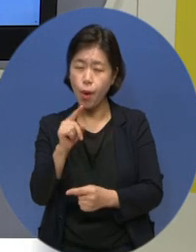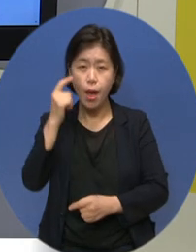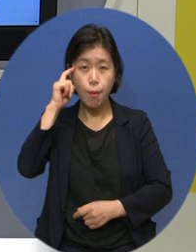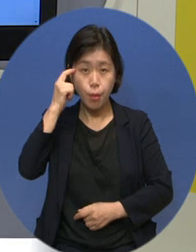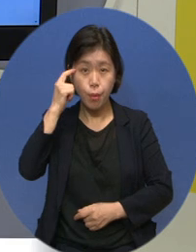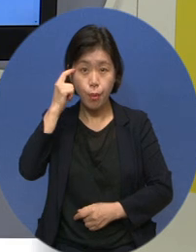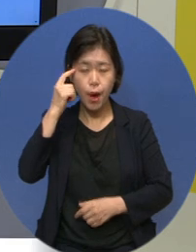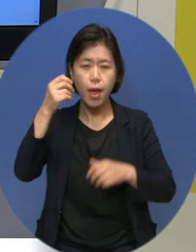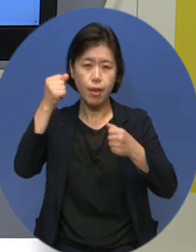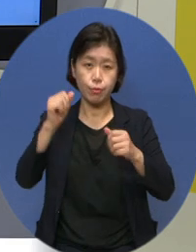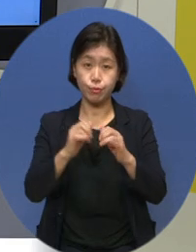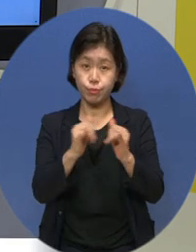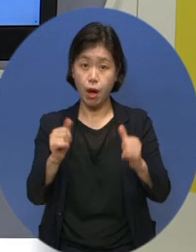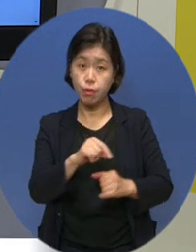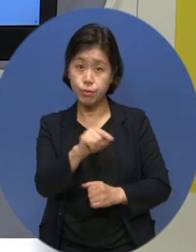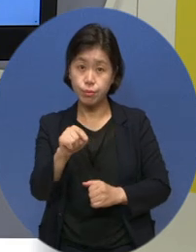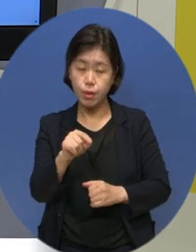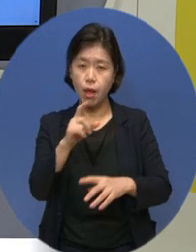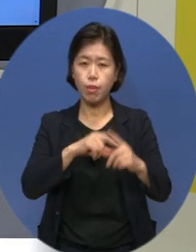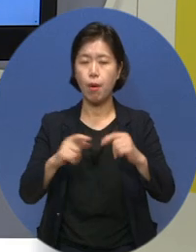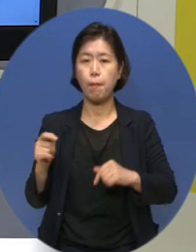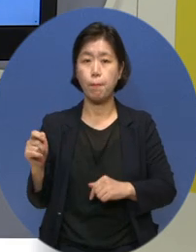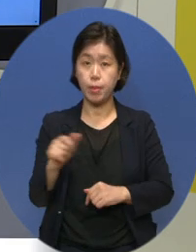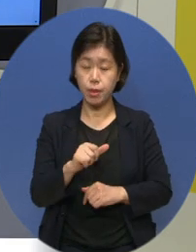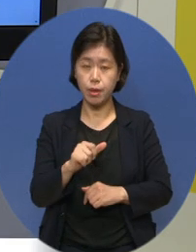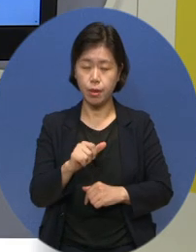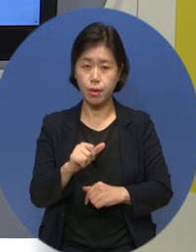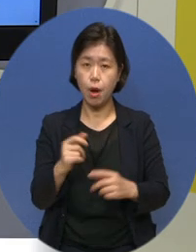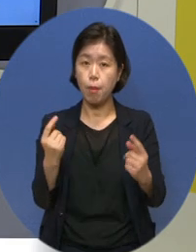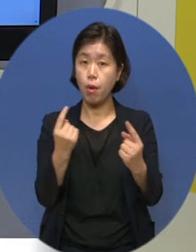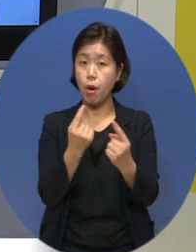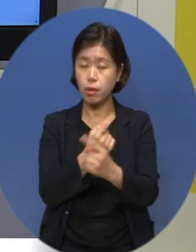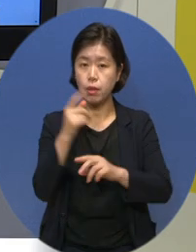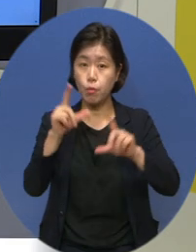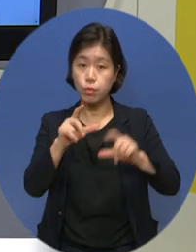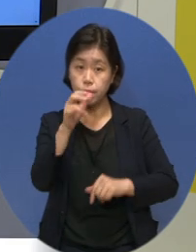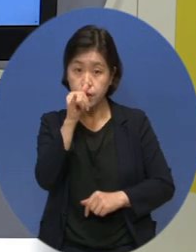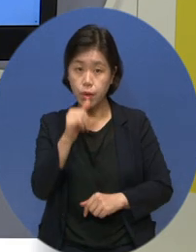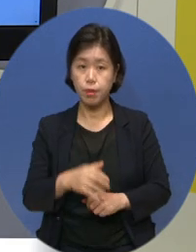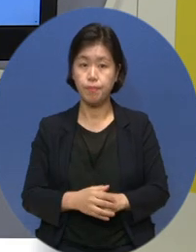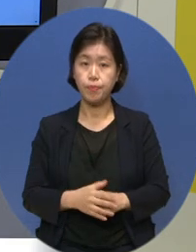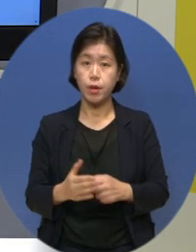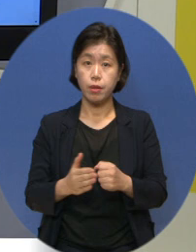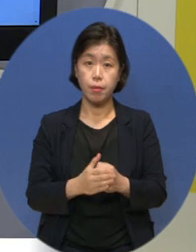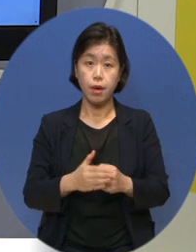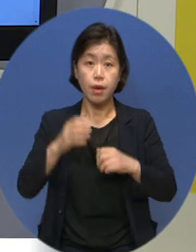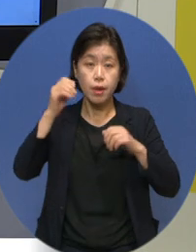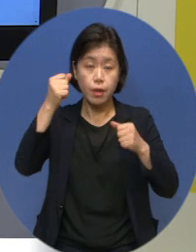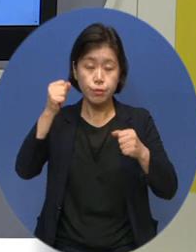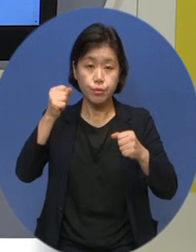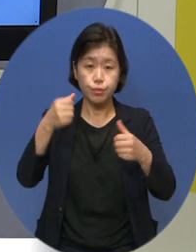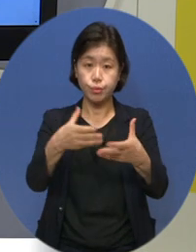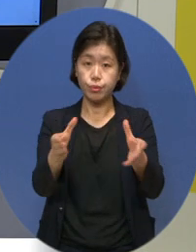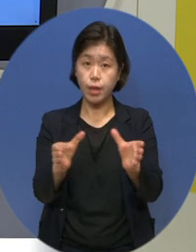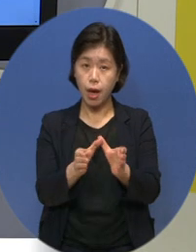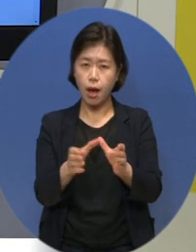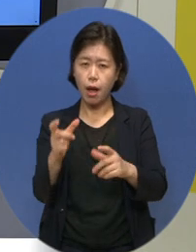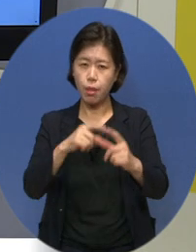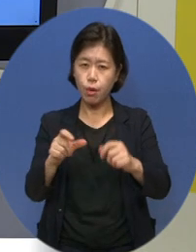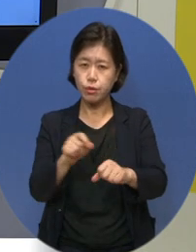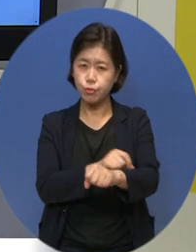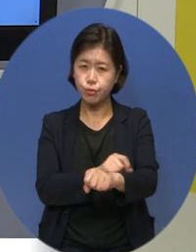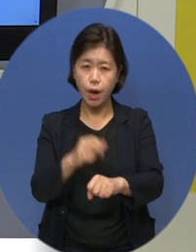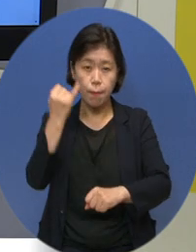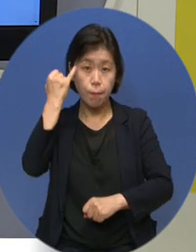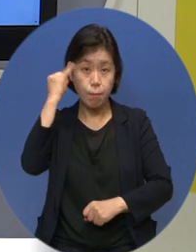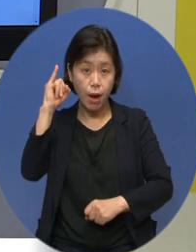사태로 더욱 빠르게 전환점을 맞고 있음에 따라 예술계의 가 특유의 창의성을 바탕으로 탄력적으로 대응할 수 있도록